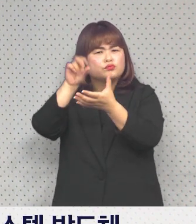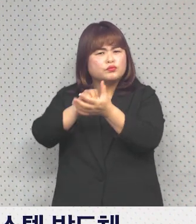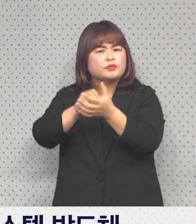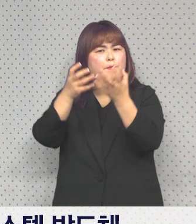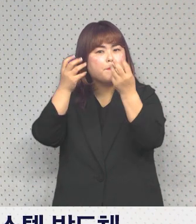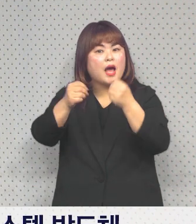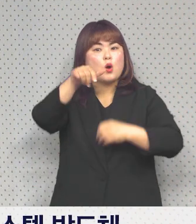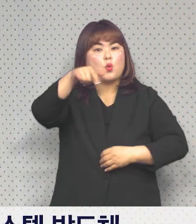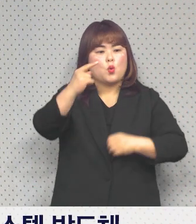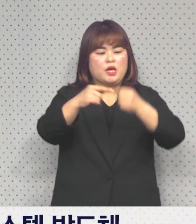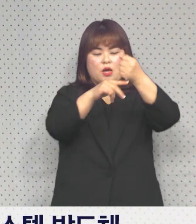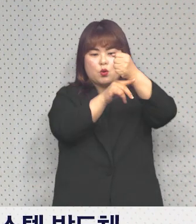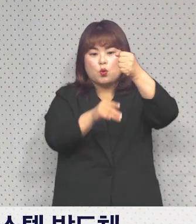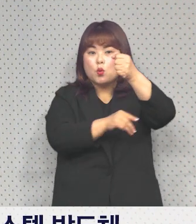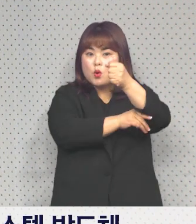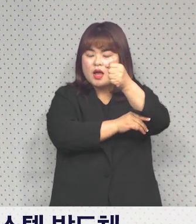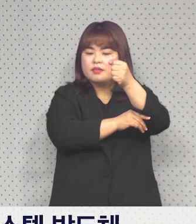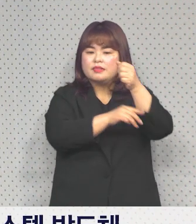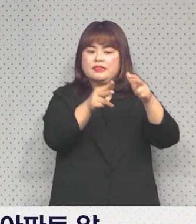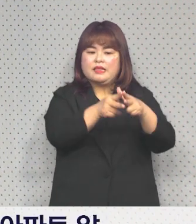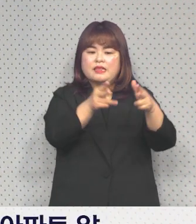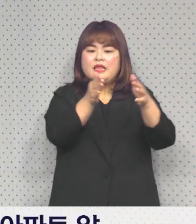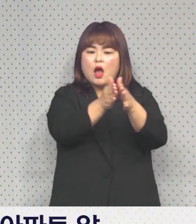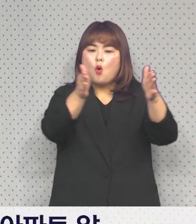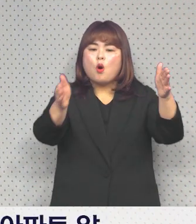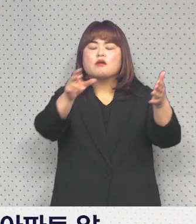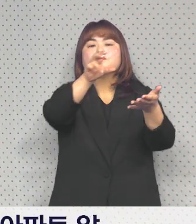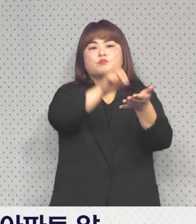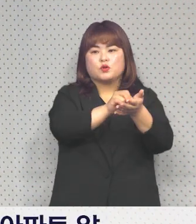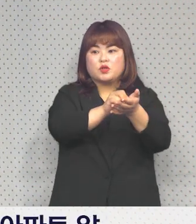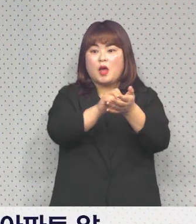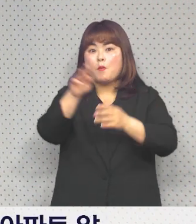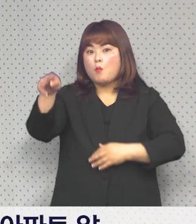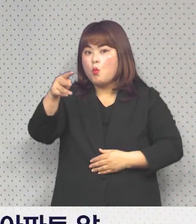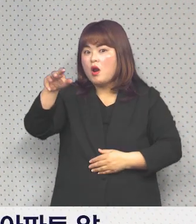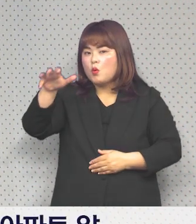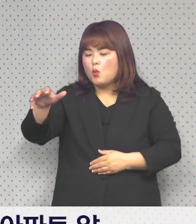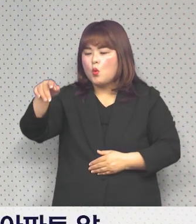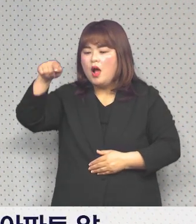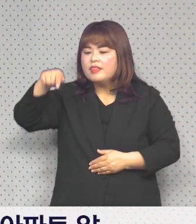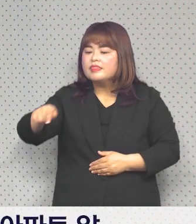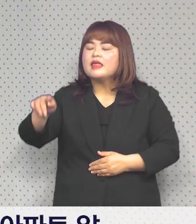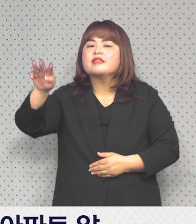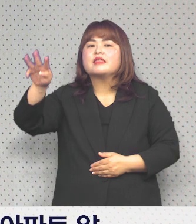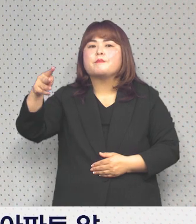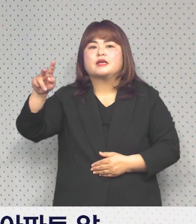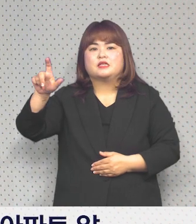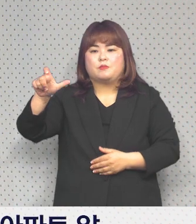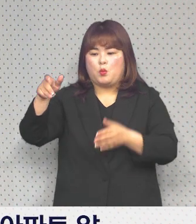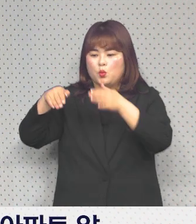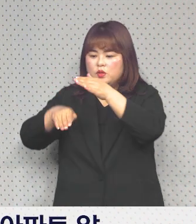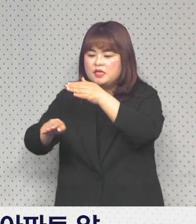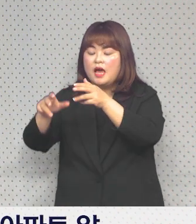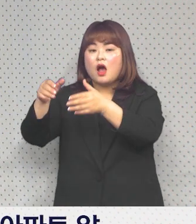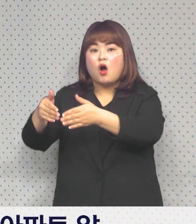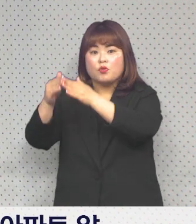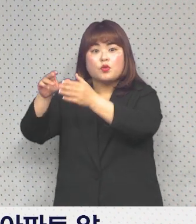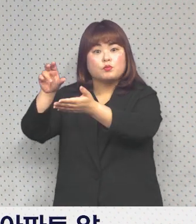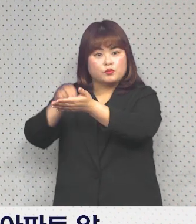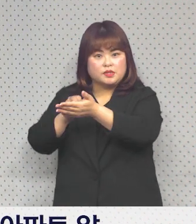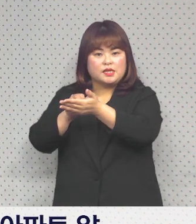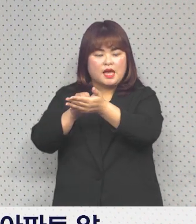난제들, 고기교 확장 문제, 보라동의 국지도 3.1호선 지하도로 건설